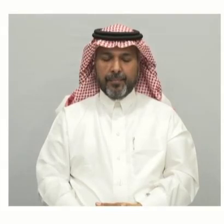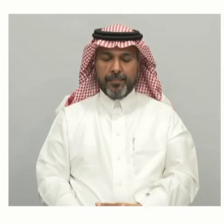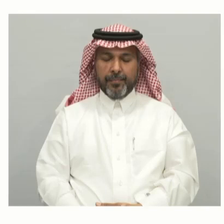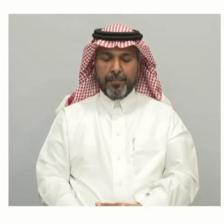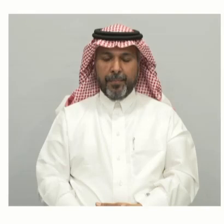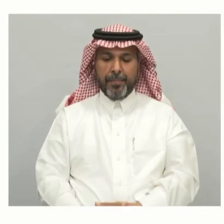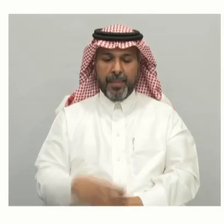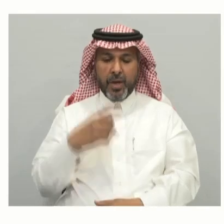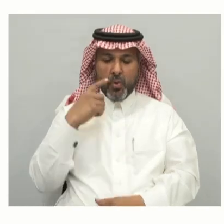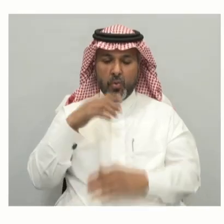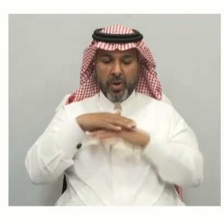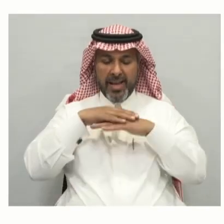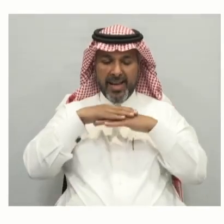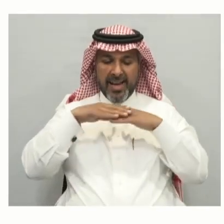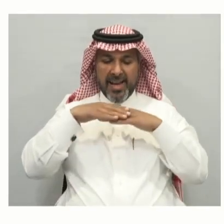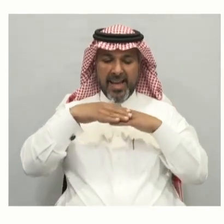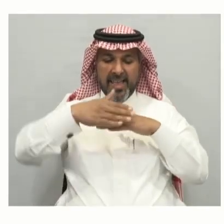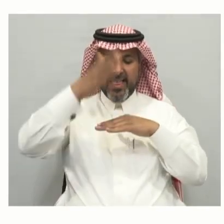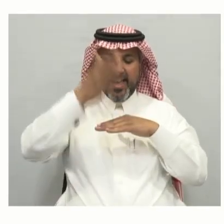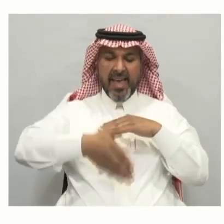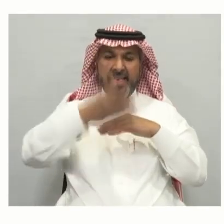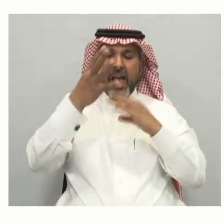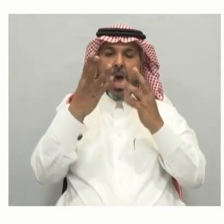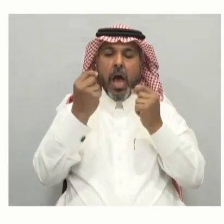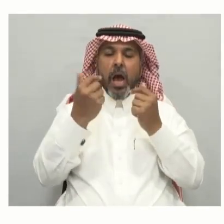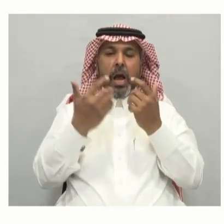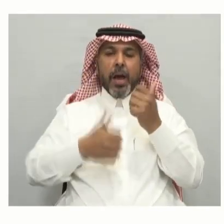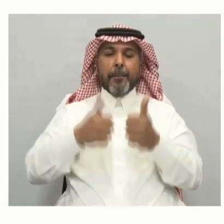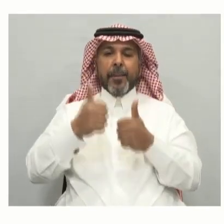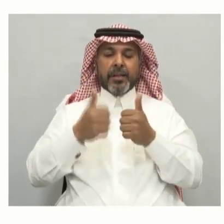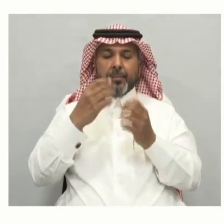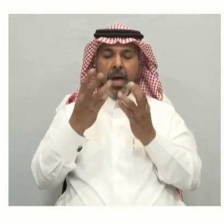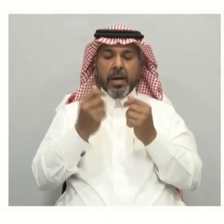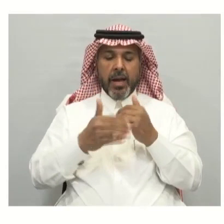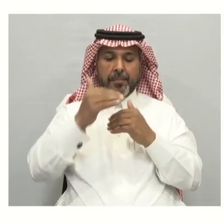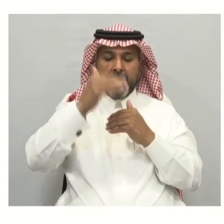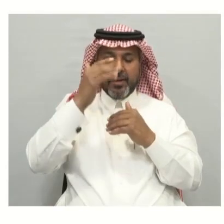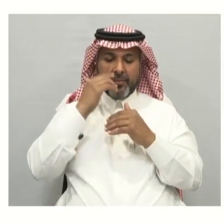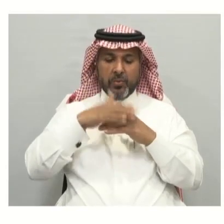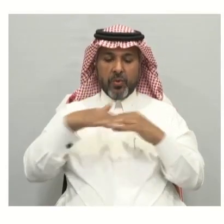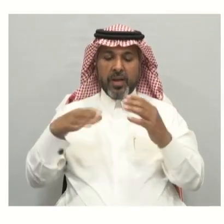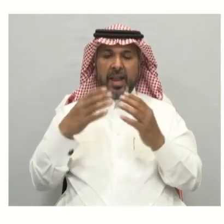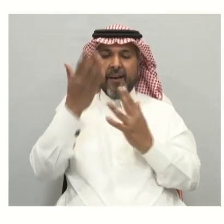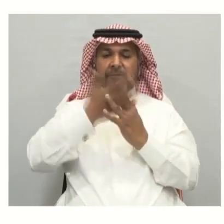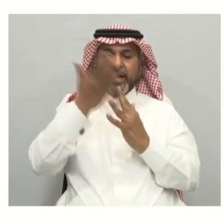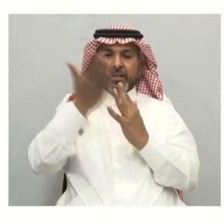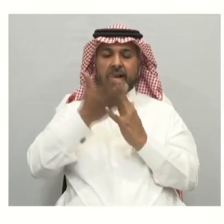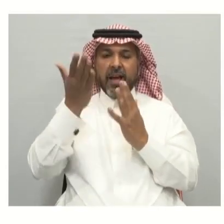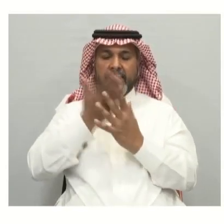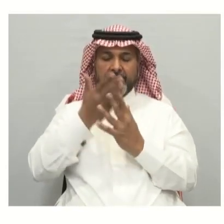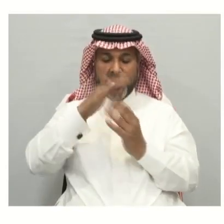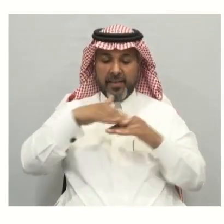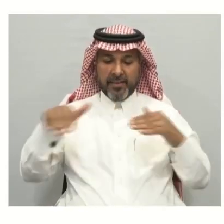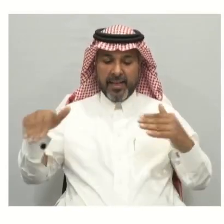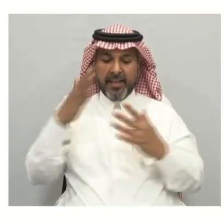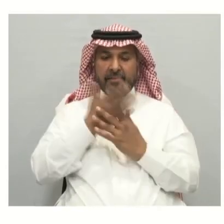الراسي يمثل الدرجه التي حصل عليها حسن اذا المطلوب